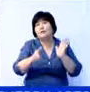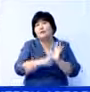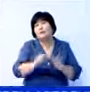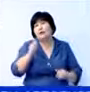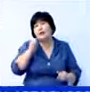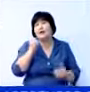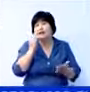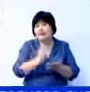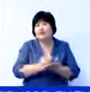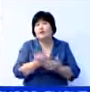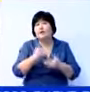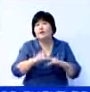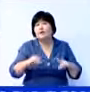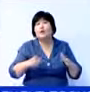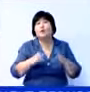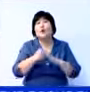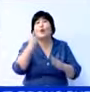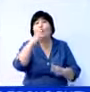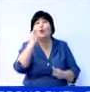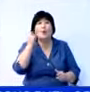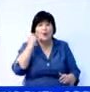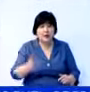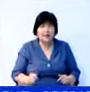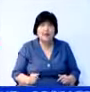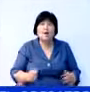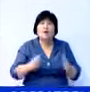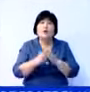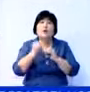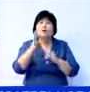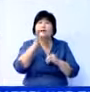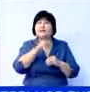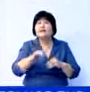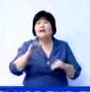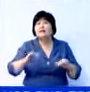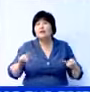лет. Есть и дети до года. В целом до 14 лет детей у нас